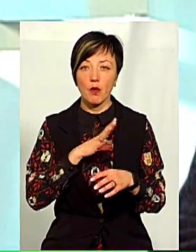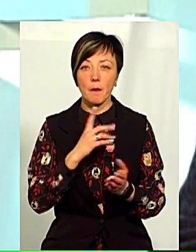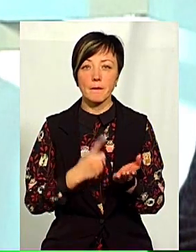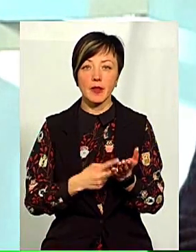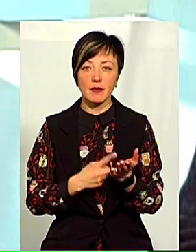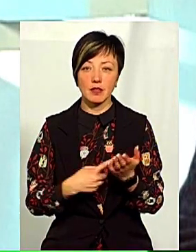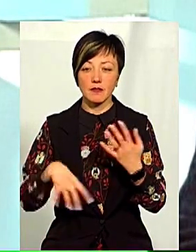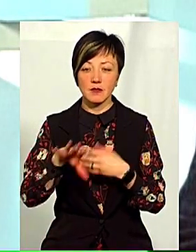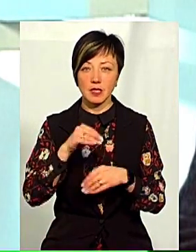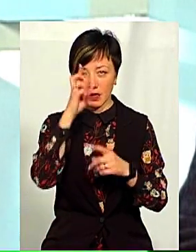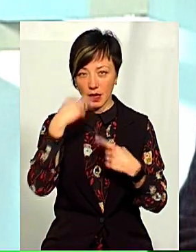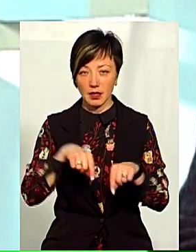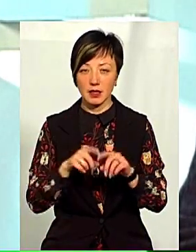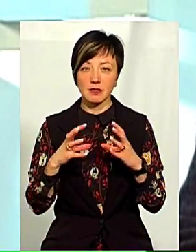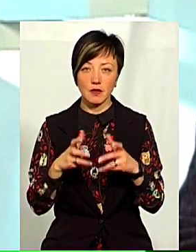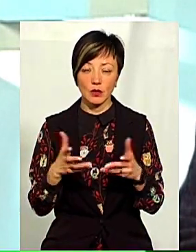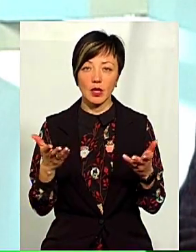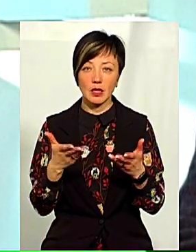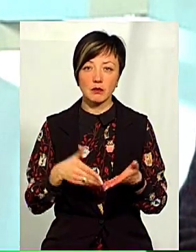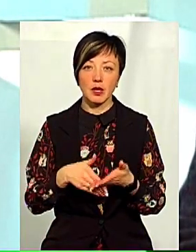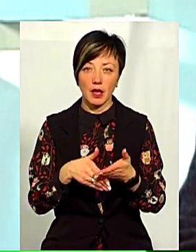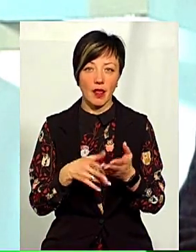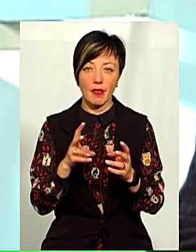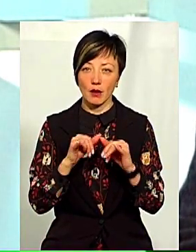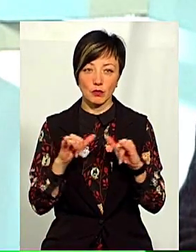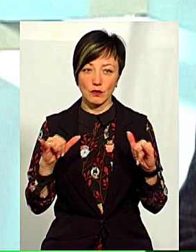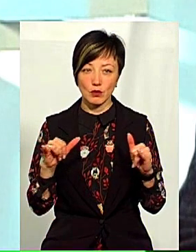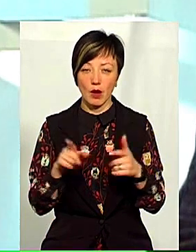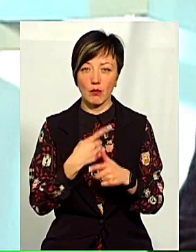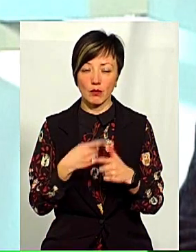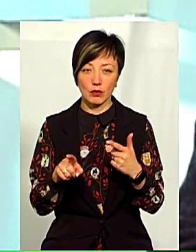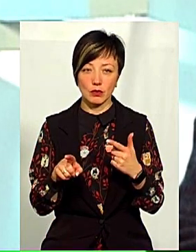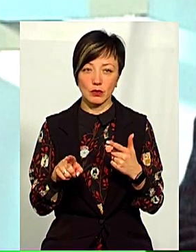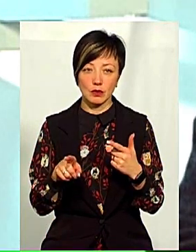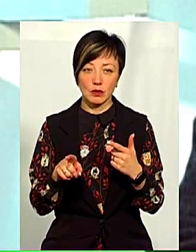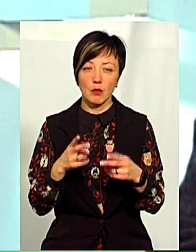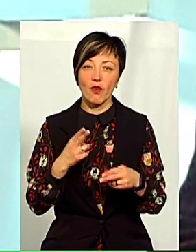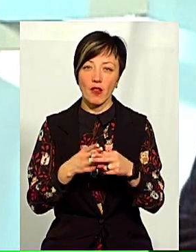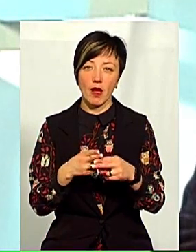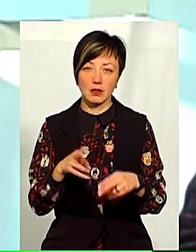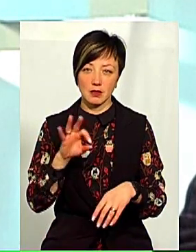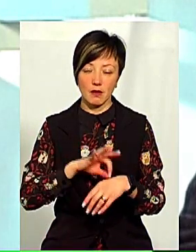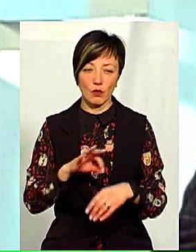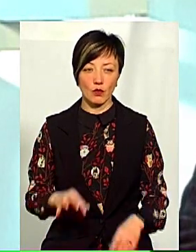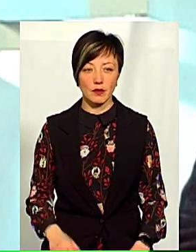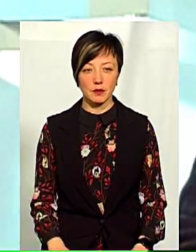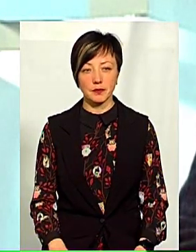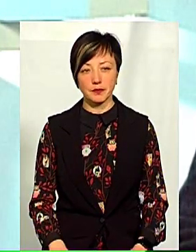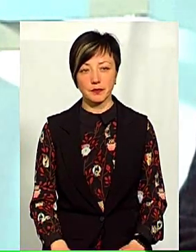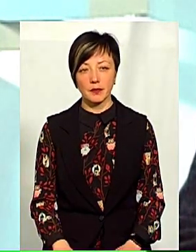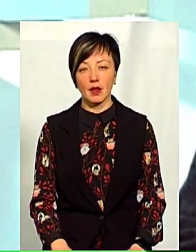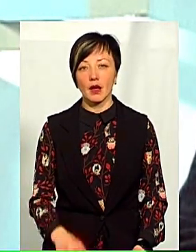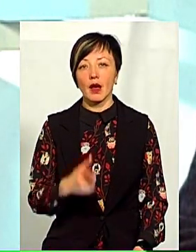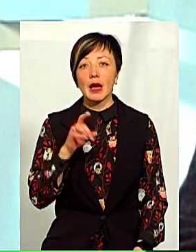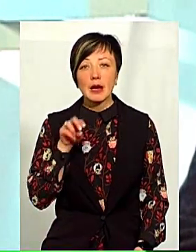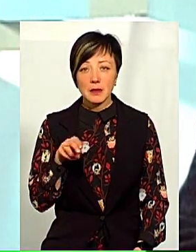підтверджено во всіх країнах світу, які сприяють нерозповсюдженню або профілактиці таких важких захворювань. Бо грип сам